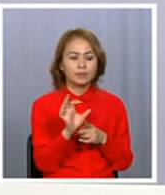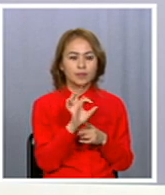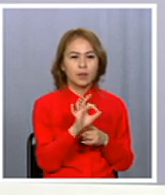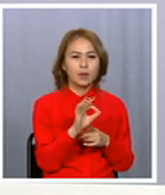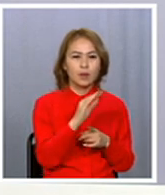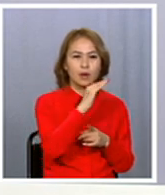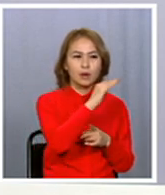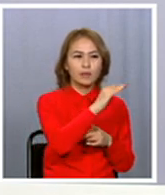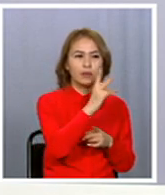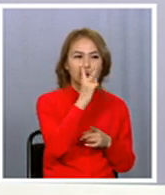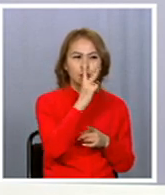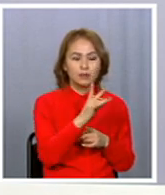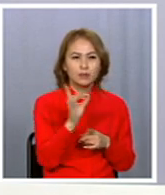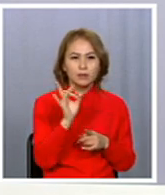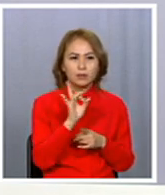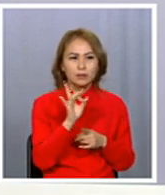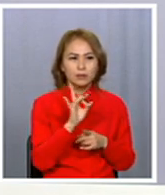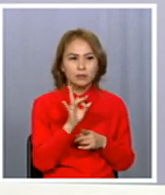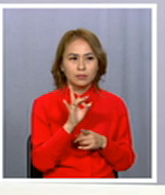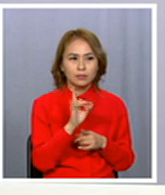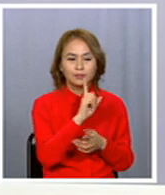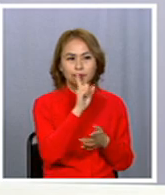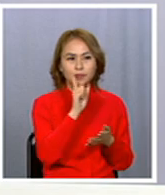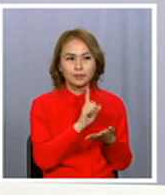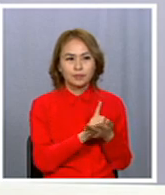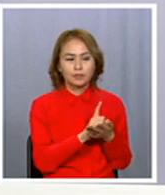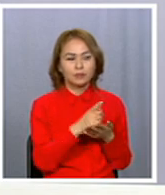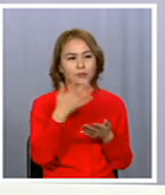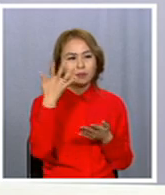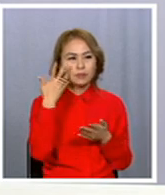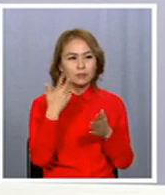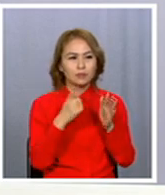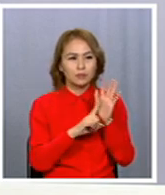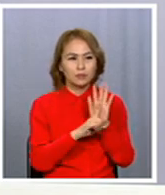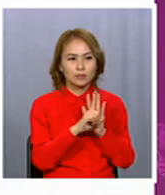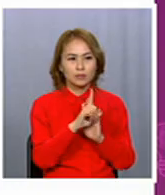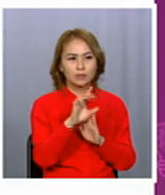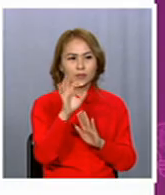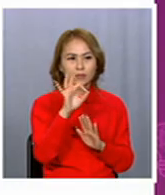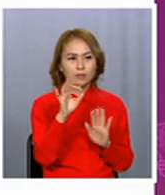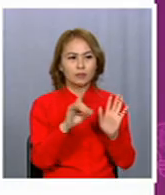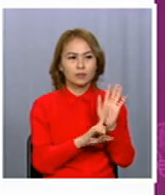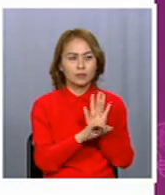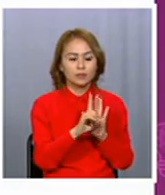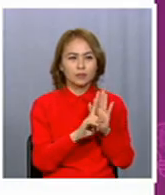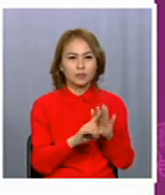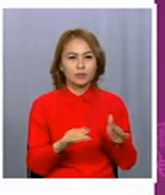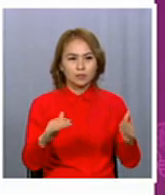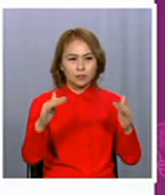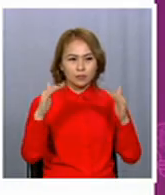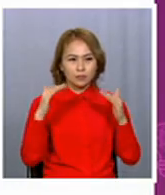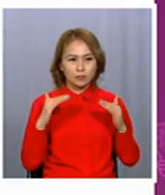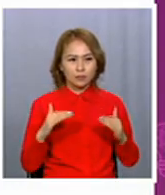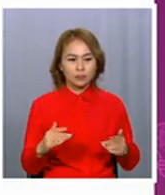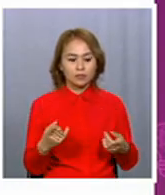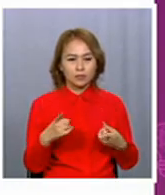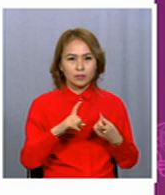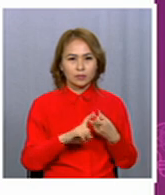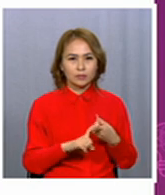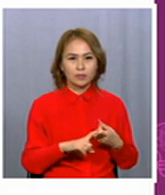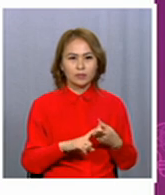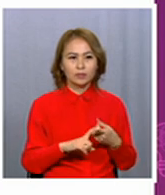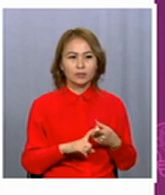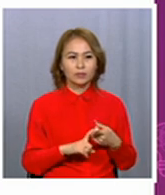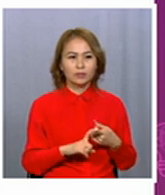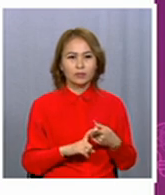сәулесін өлшейік болар. Міндетті түрде біз оң жағынан бастағандықтан мына нөлден басталатын төменгі бөліктер бойынша өлшейміз. Сонда